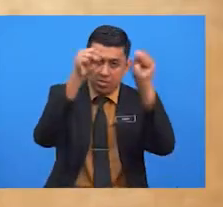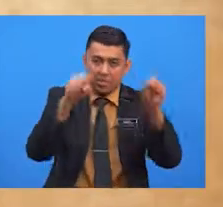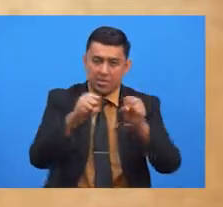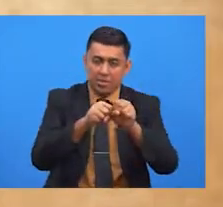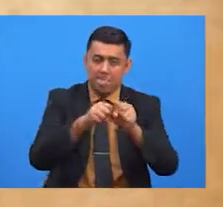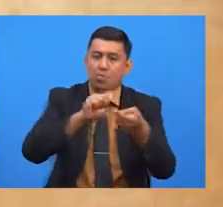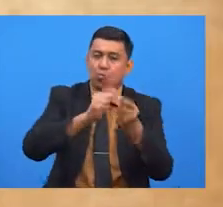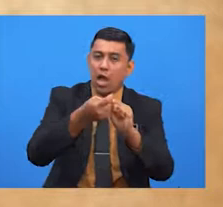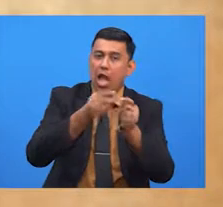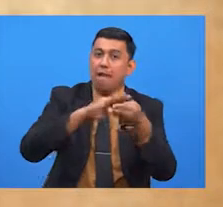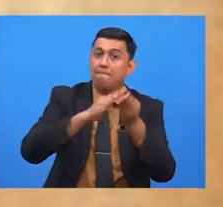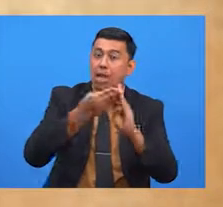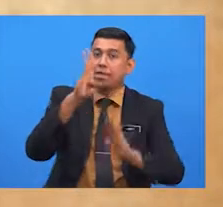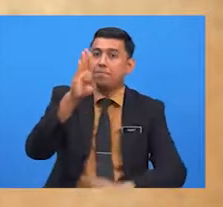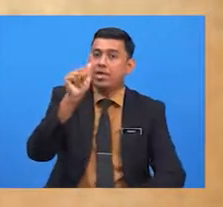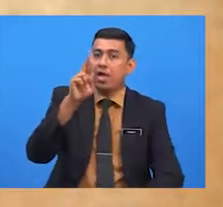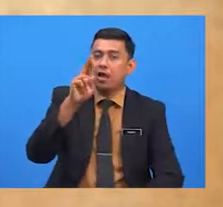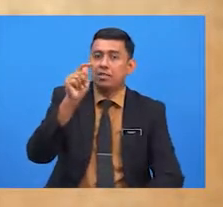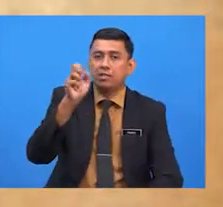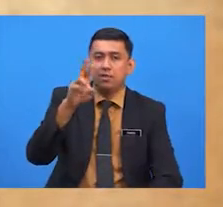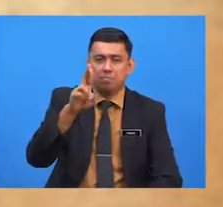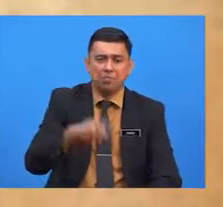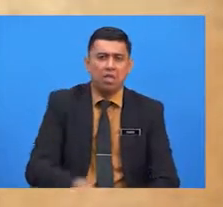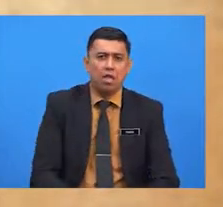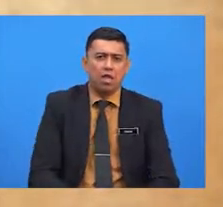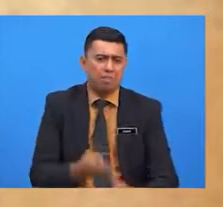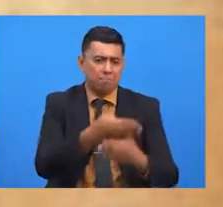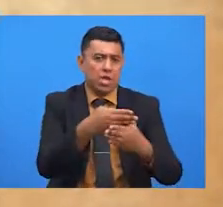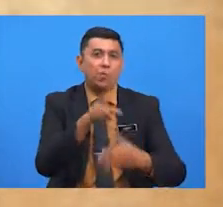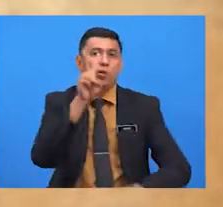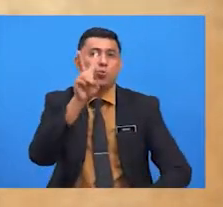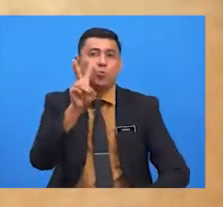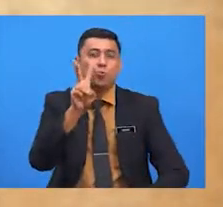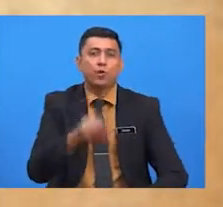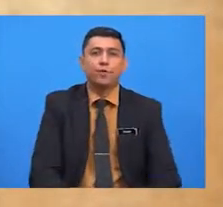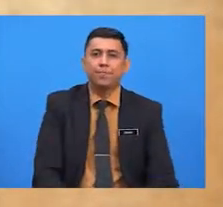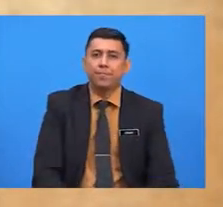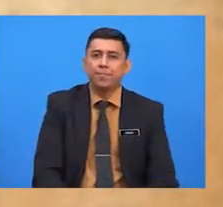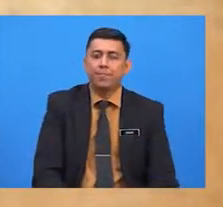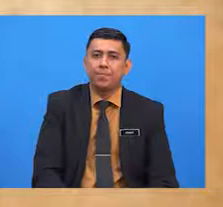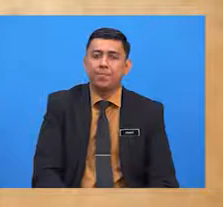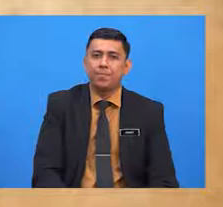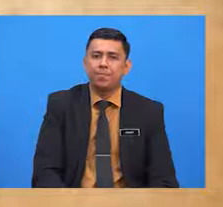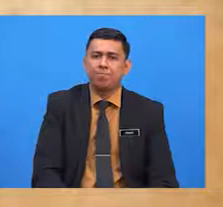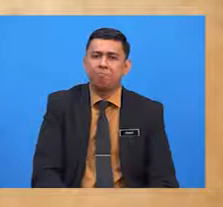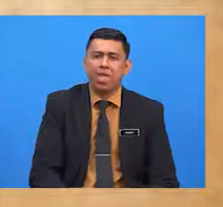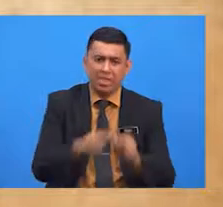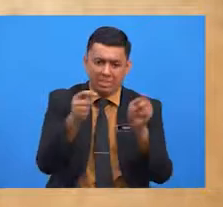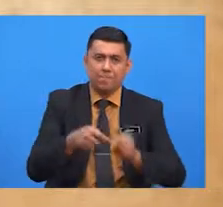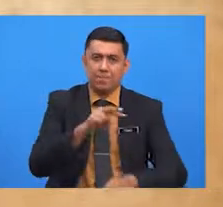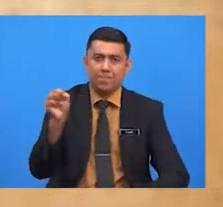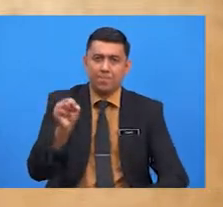barter. Aktiviti perdagangan ini terbahagi kepada dua, iaitu perdagangan tempatan